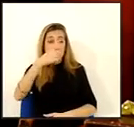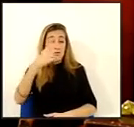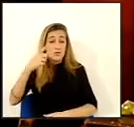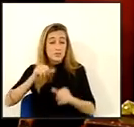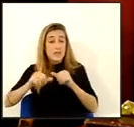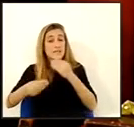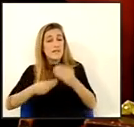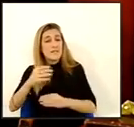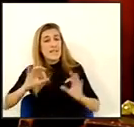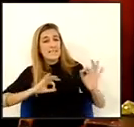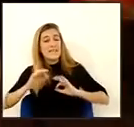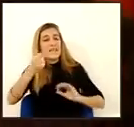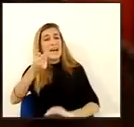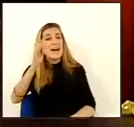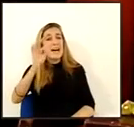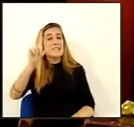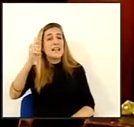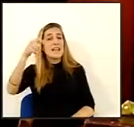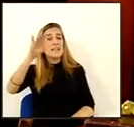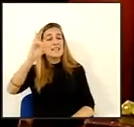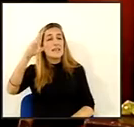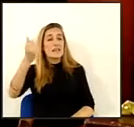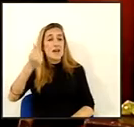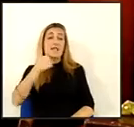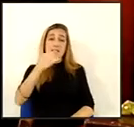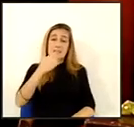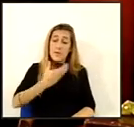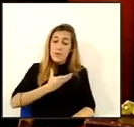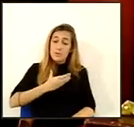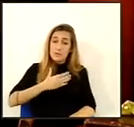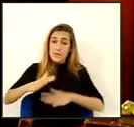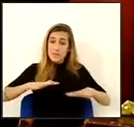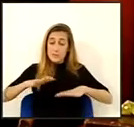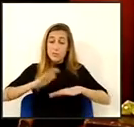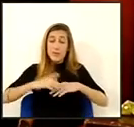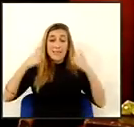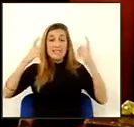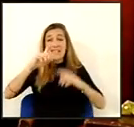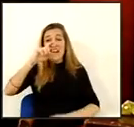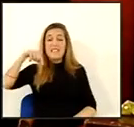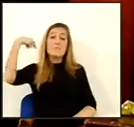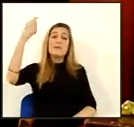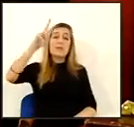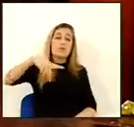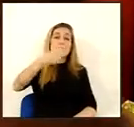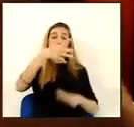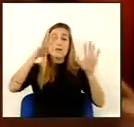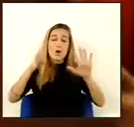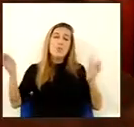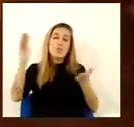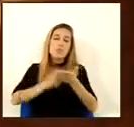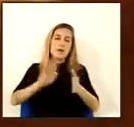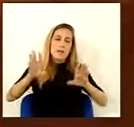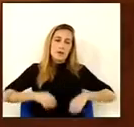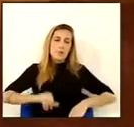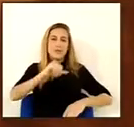Teatre Atlàntida. Ens consta que l'Ajuntament de Vic s'ha mogut per poder tenir el pròxim any 2019 un cop més el festival i pugui tenir cada